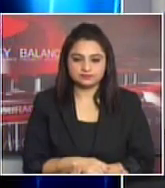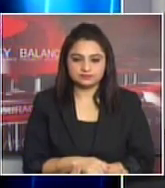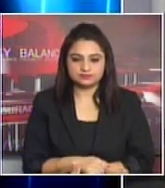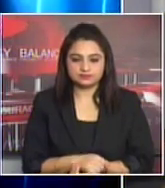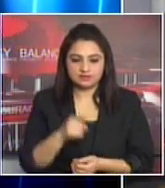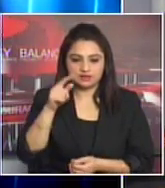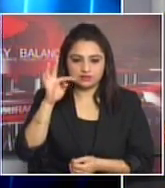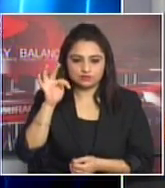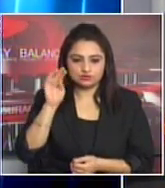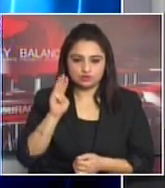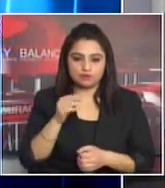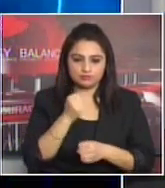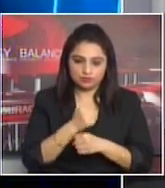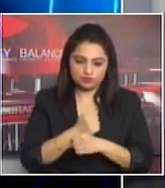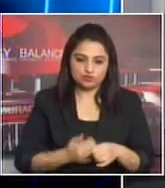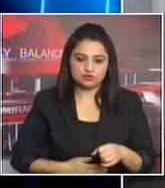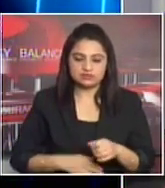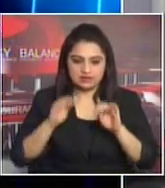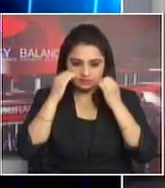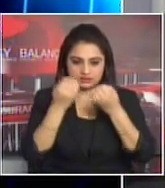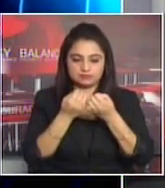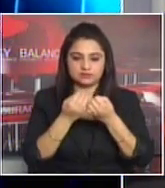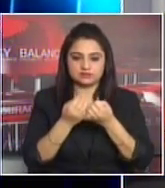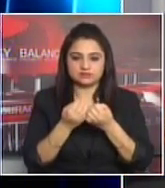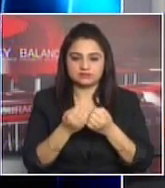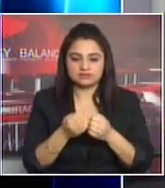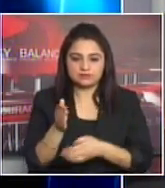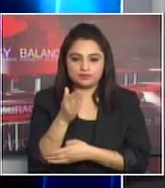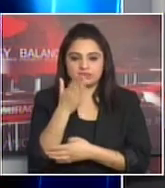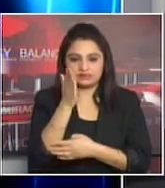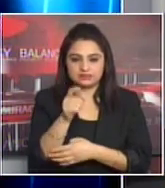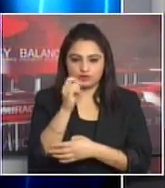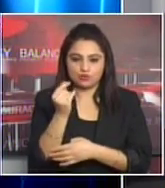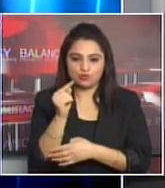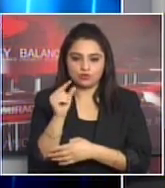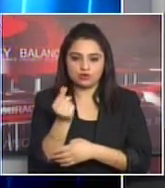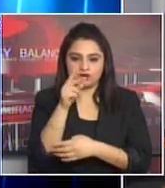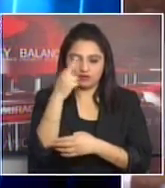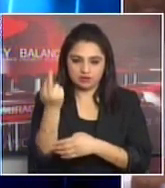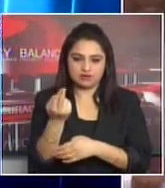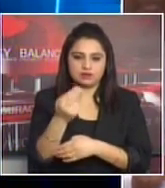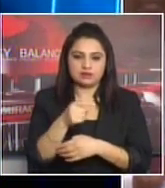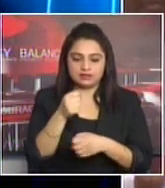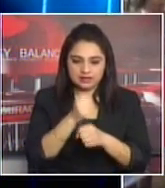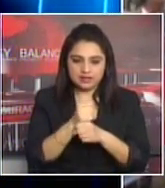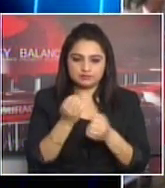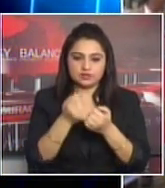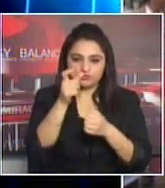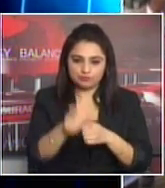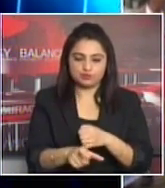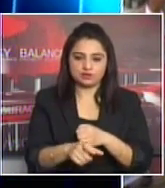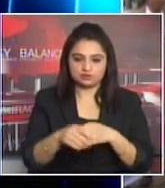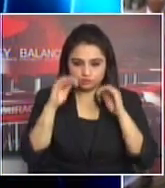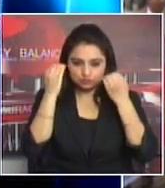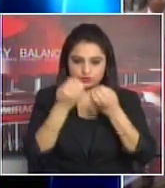श्रम रोजगार तथा सामाजिक सुरक्षा मन्त्री गोकर्ण विष्टले श्रमिक कामदारको सुरक्षाको प्रत्याभूत सरकारले